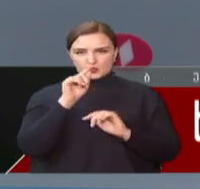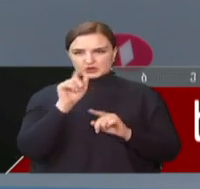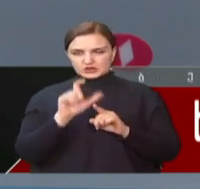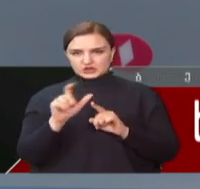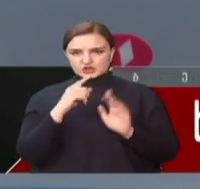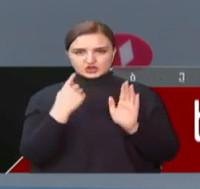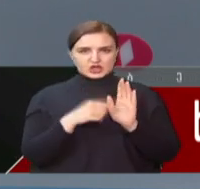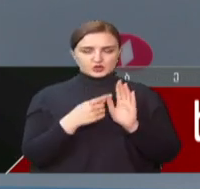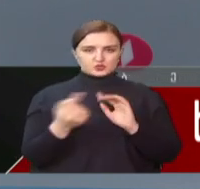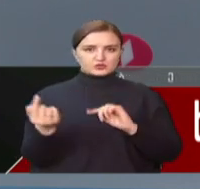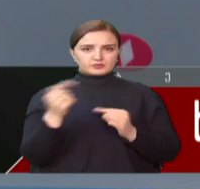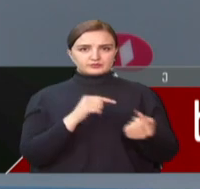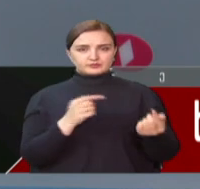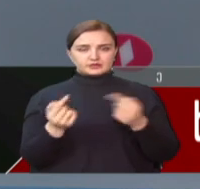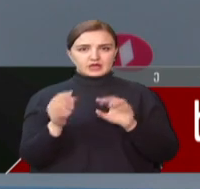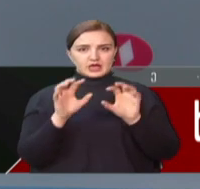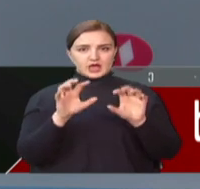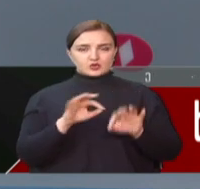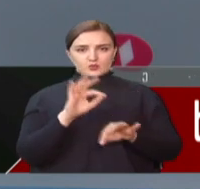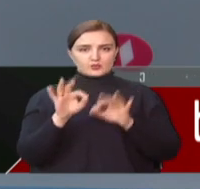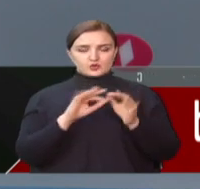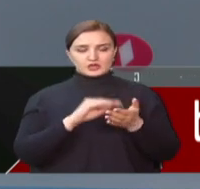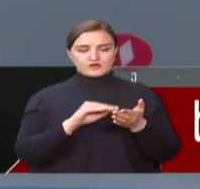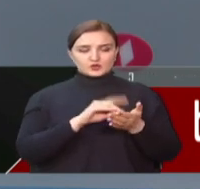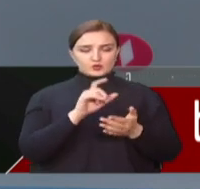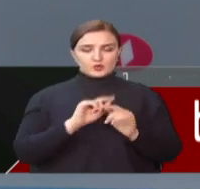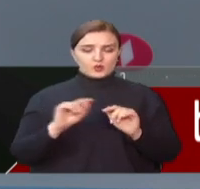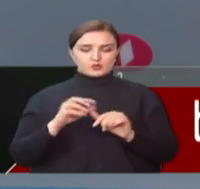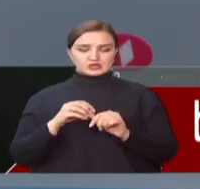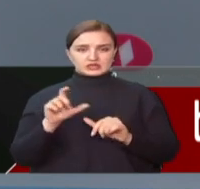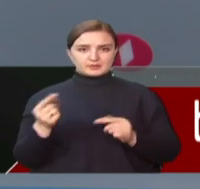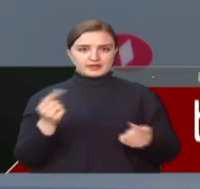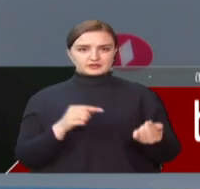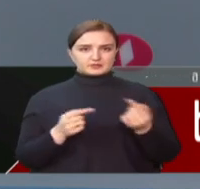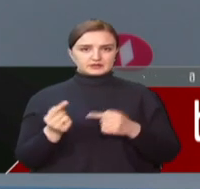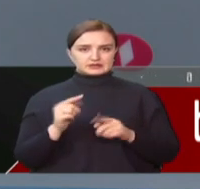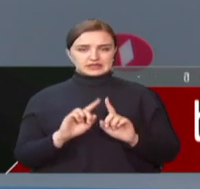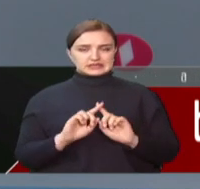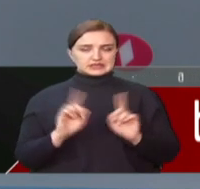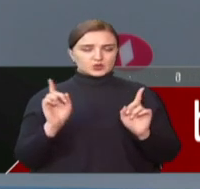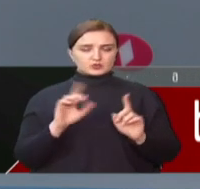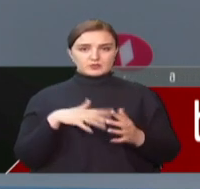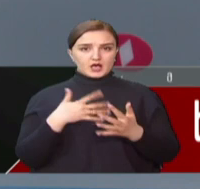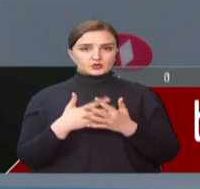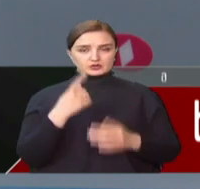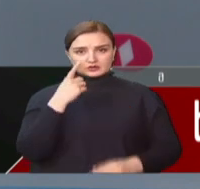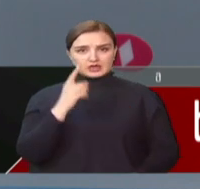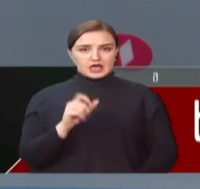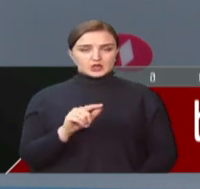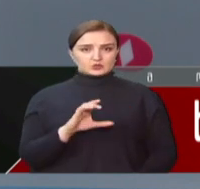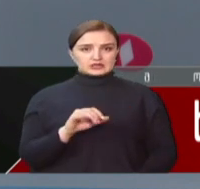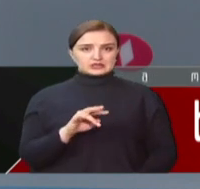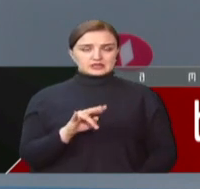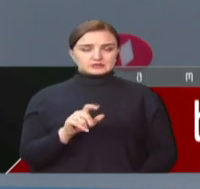ამ ეპითეტებით მიმართავდნენ სადავო კანონ პროექტების ავტორები და ოპოზიციონერი ლიდერები ერთმანეთს. განსაკუთრებით აქტიურობდნენ ხათუნა სამნიძე,